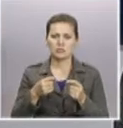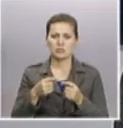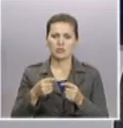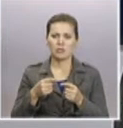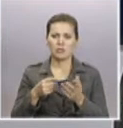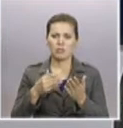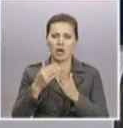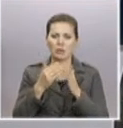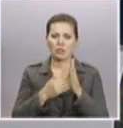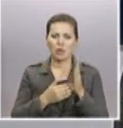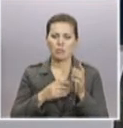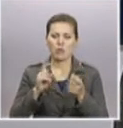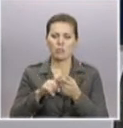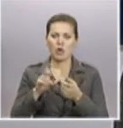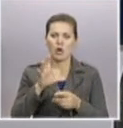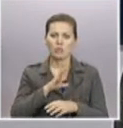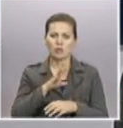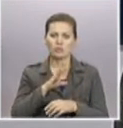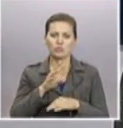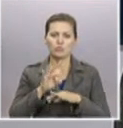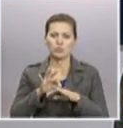басқармасының бағдарламасы бойынша жүргізіліп жатыр.